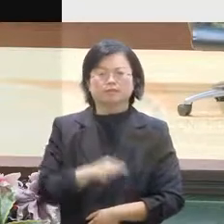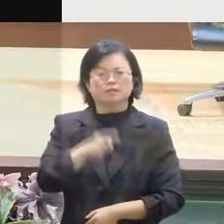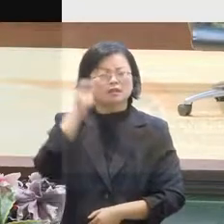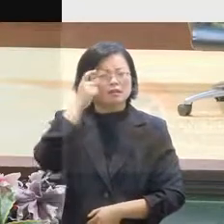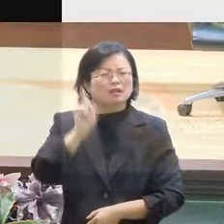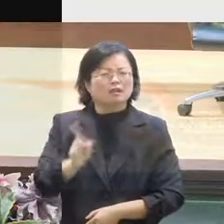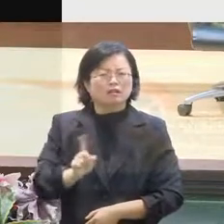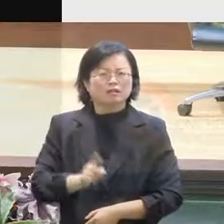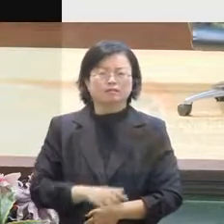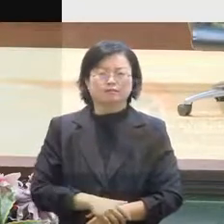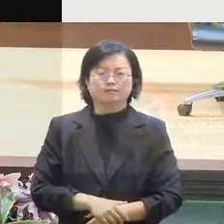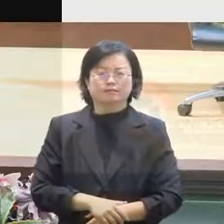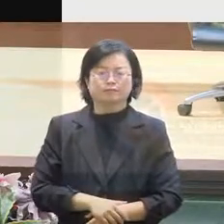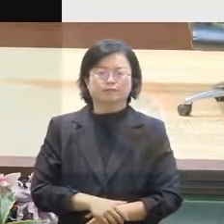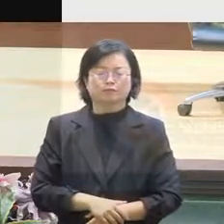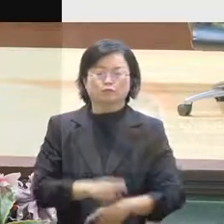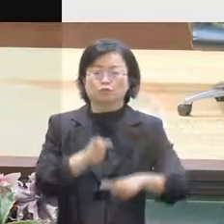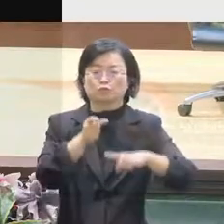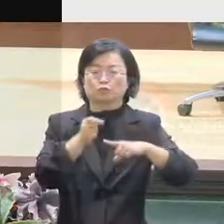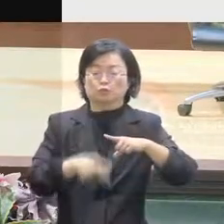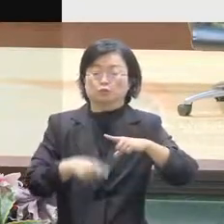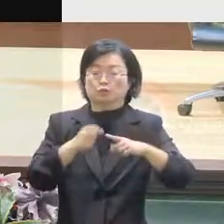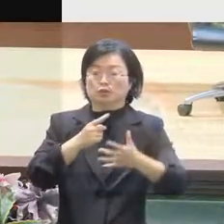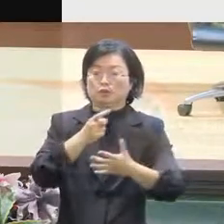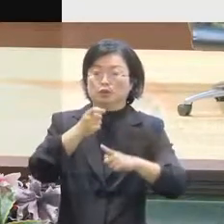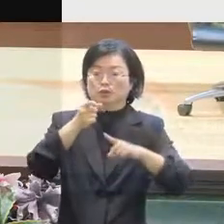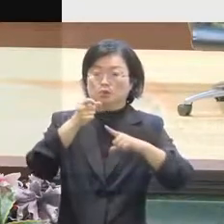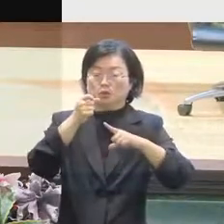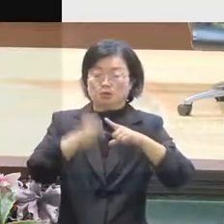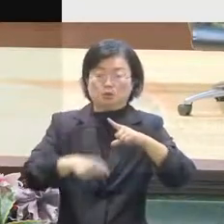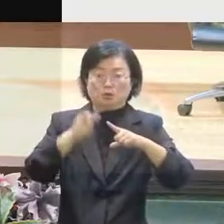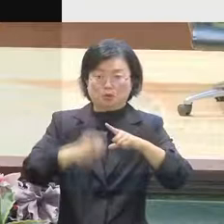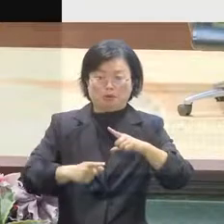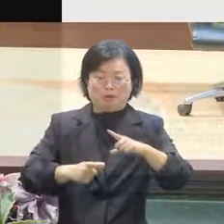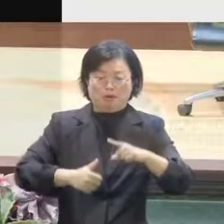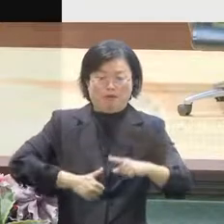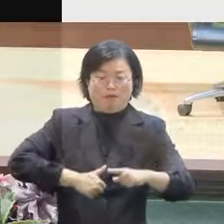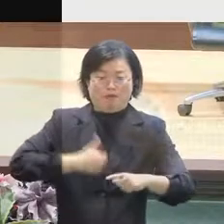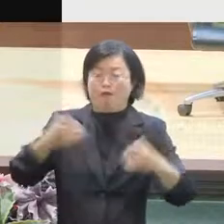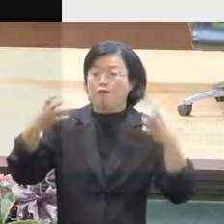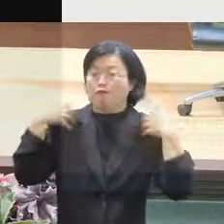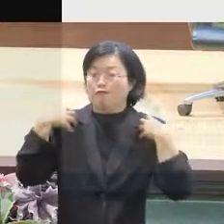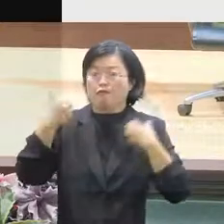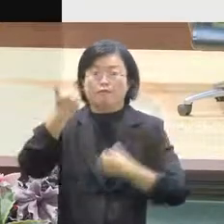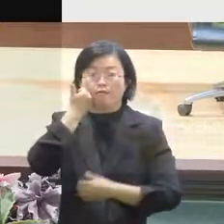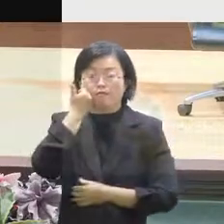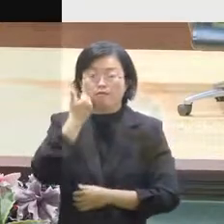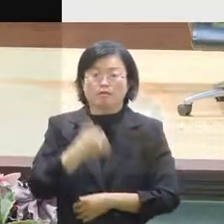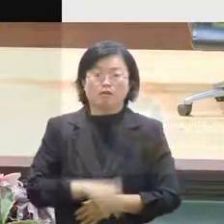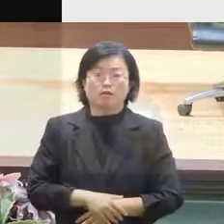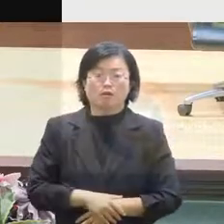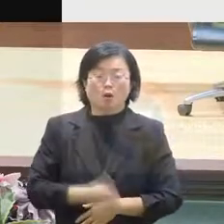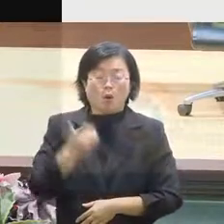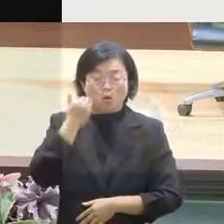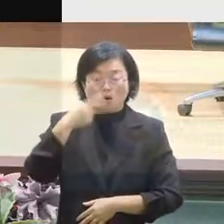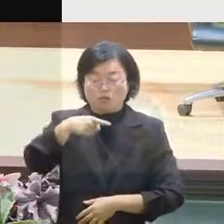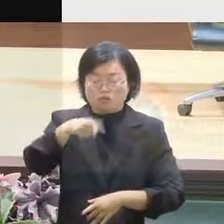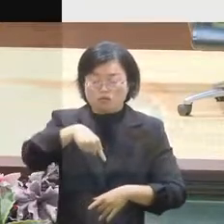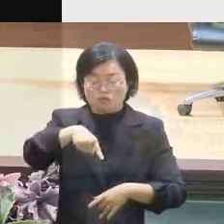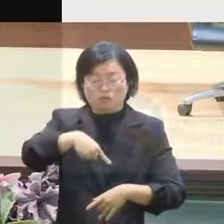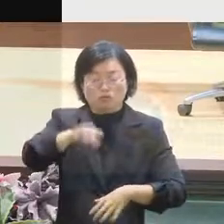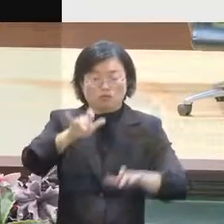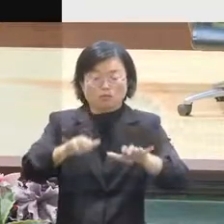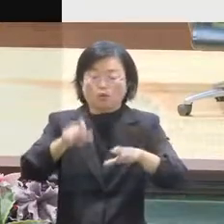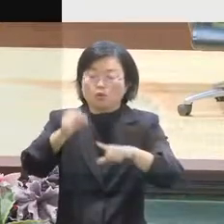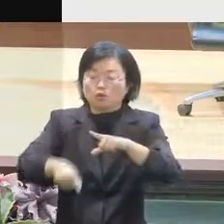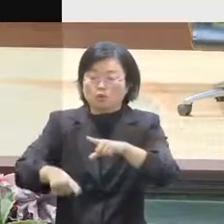思呢？就是其实讲的就是公司的一家公司的实际的控制人。因为我们知道如果你去查一些公司的登记资料的时候